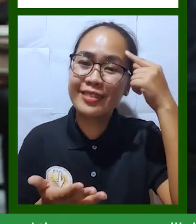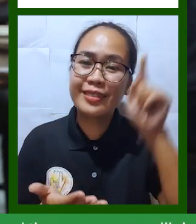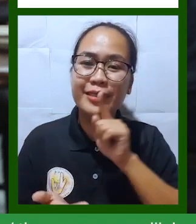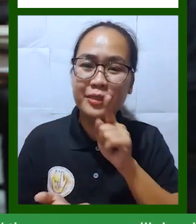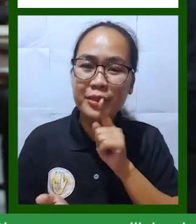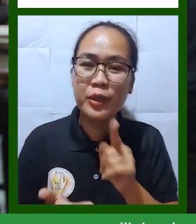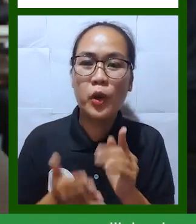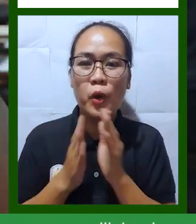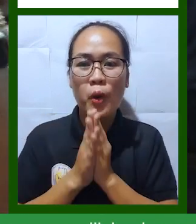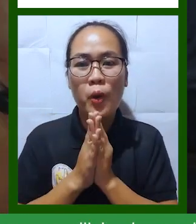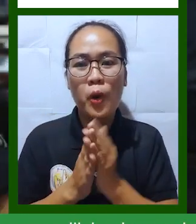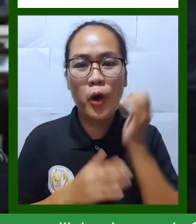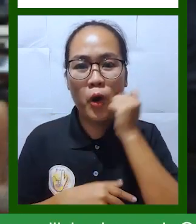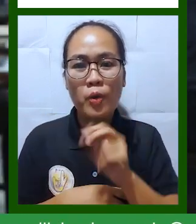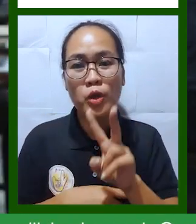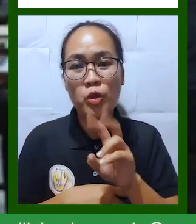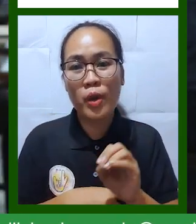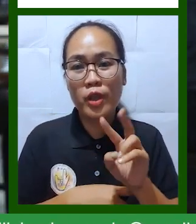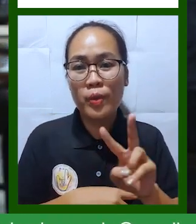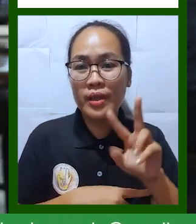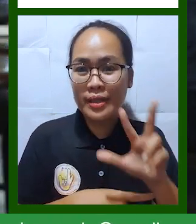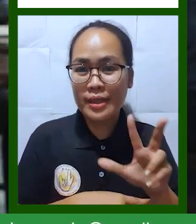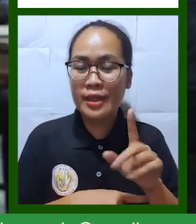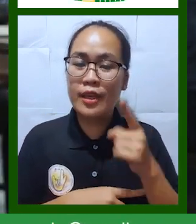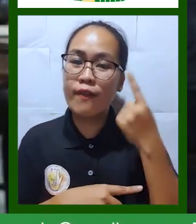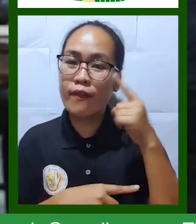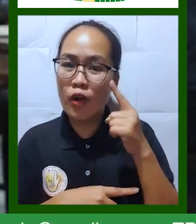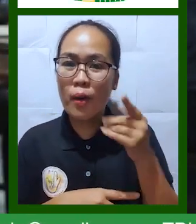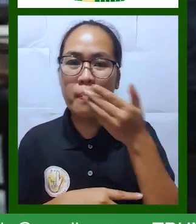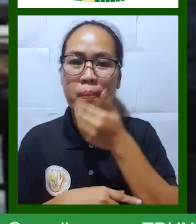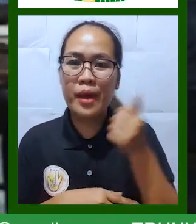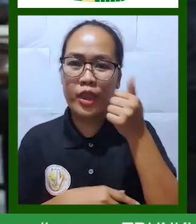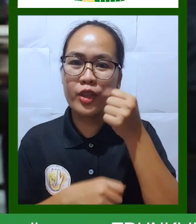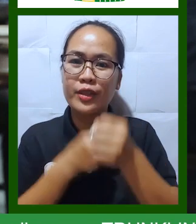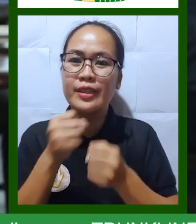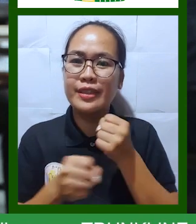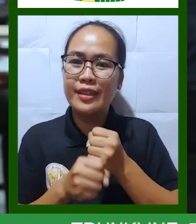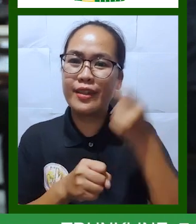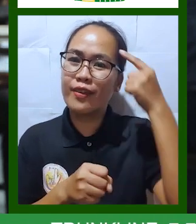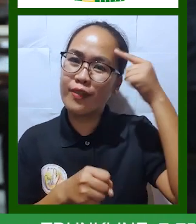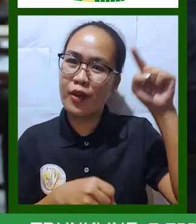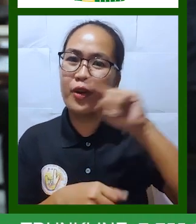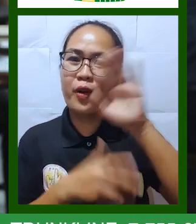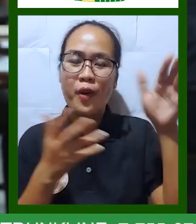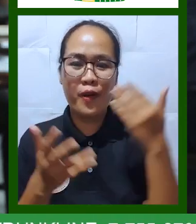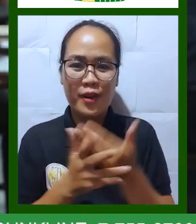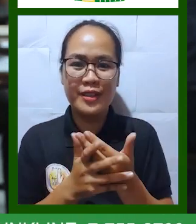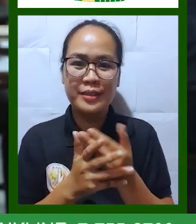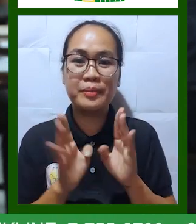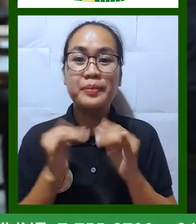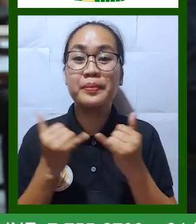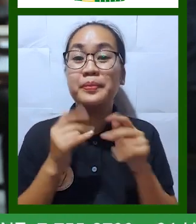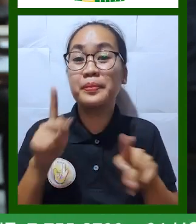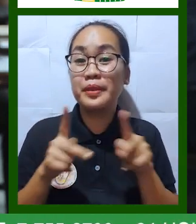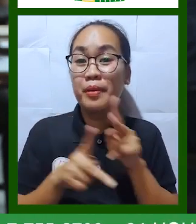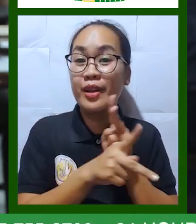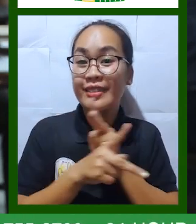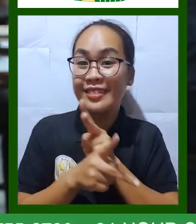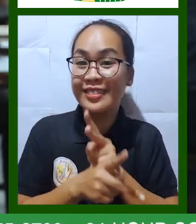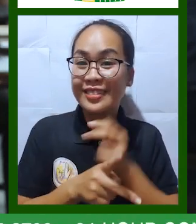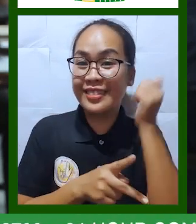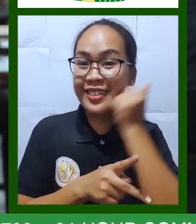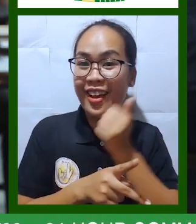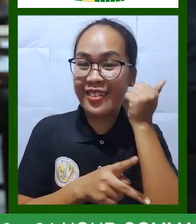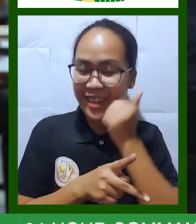At of course, pagdasal din po natin that 2023 will be a better year for all of us. So sa ating mga